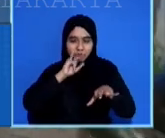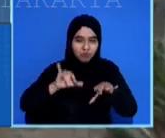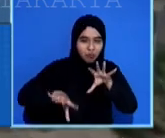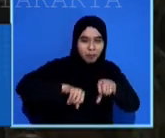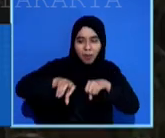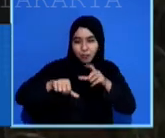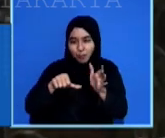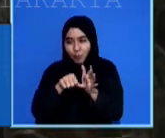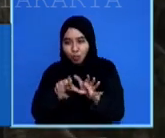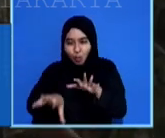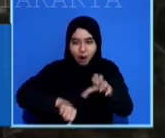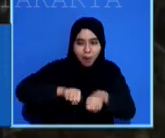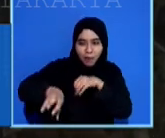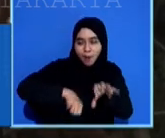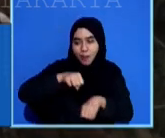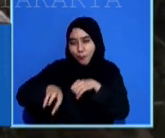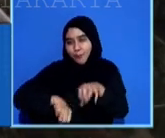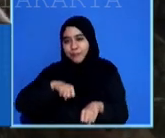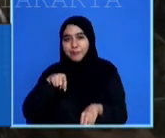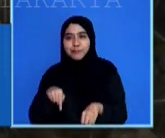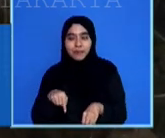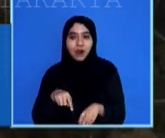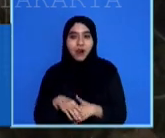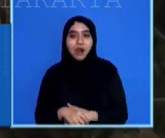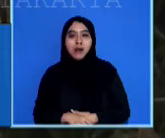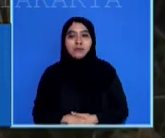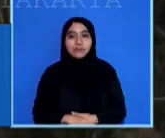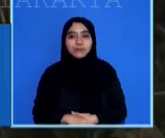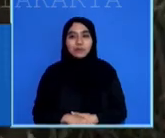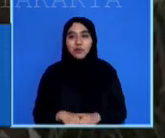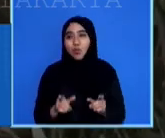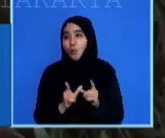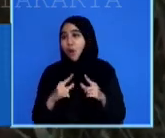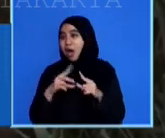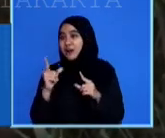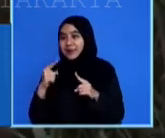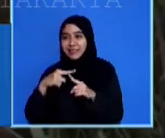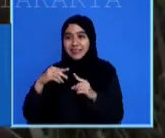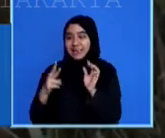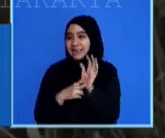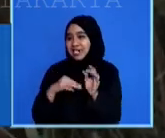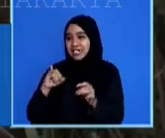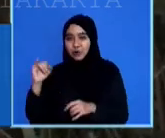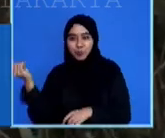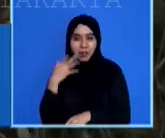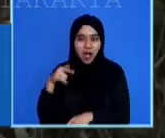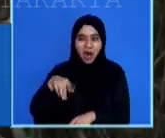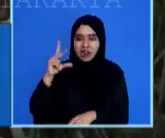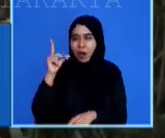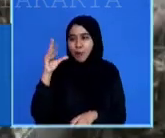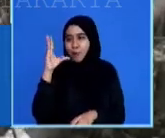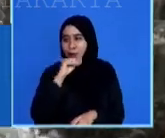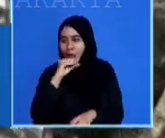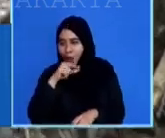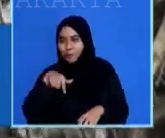tersebut. Menurut Kabid SDA DPUPKP Kabupaten Bantul Wartini, dampak banjir yang terjadi pada Rabu malam kemarin menyebabkan bendung